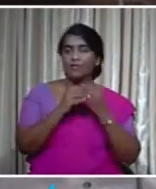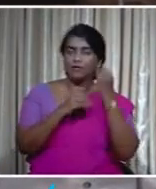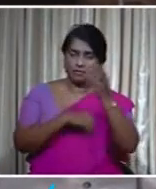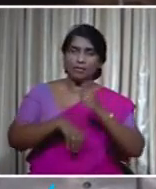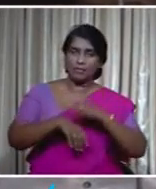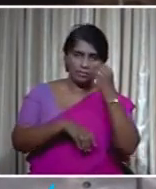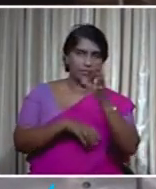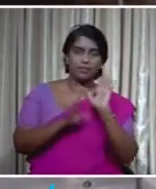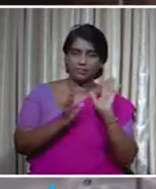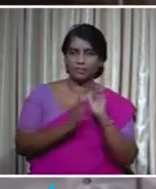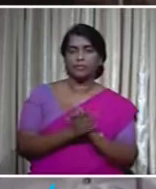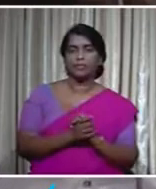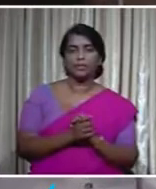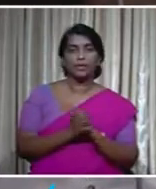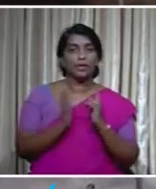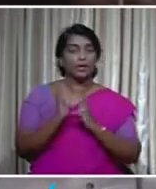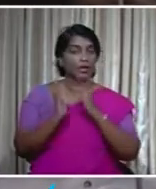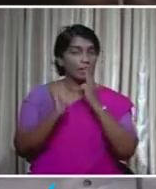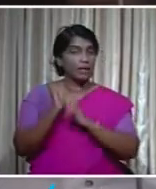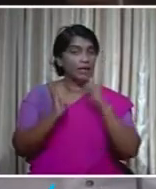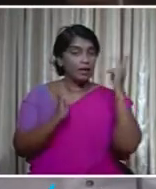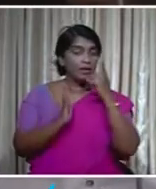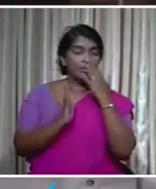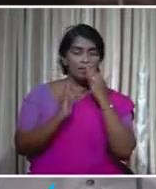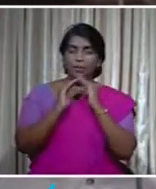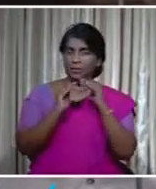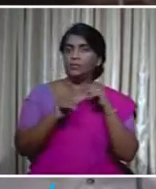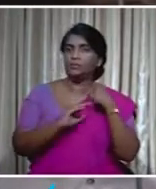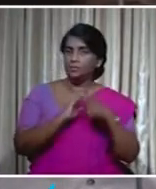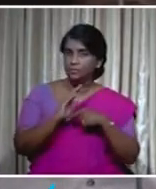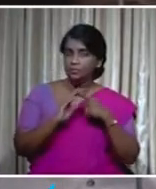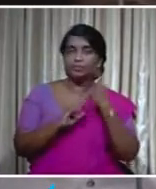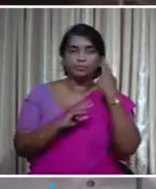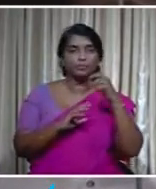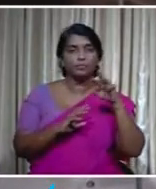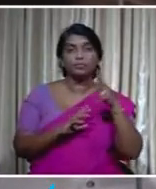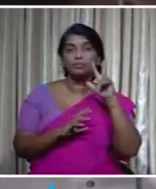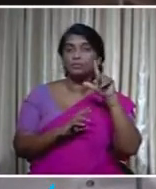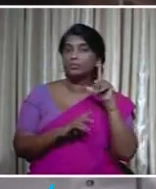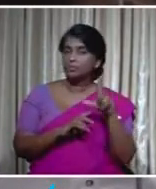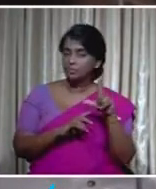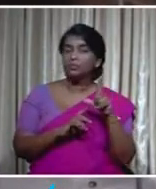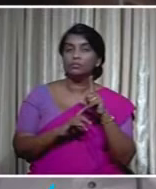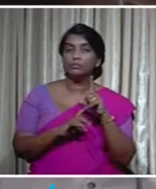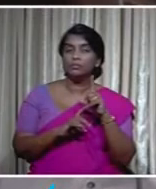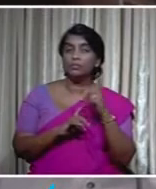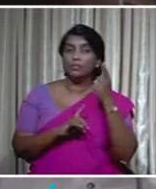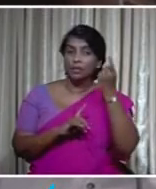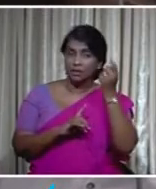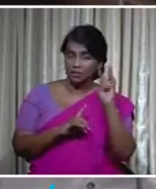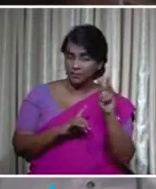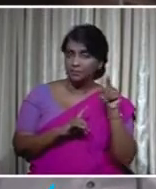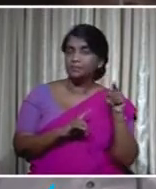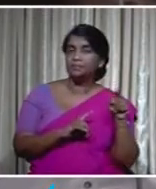தேசிய பாடசாலைகள் என்பது இந்த நாட்டிலே அடிப்படையில் 1987 13வது திருத்தத்தின் மூலம் இலங்கை இந்திய ஒப்பந்தத்தின்